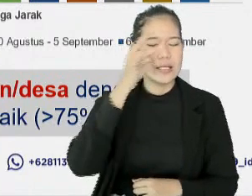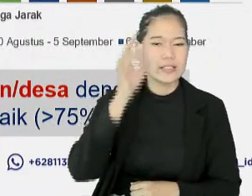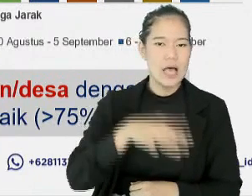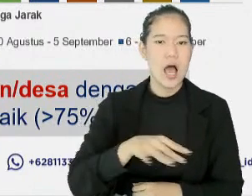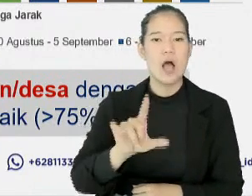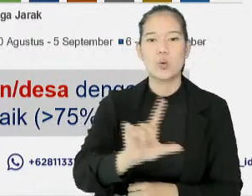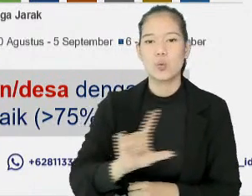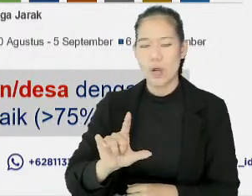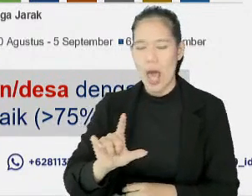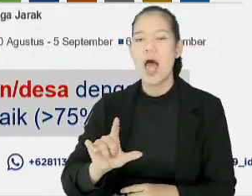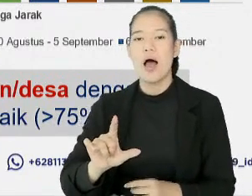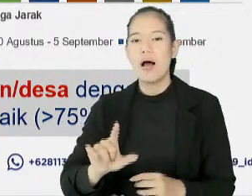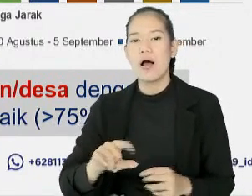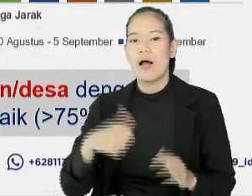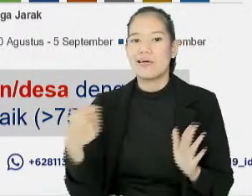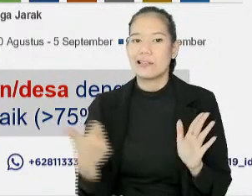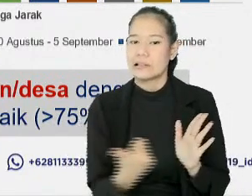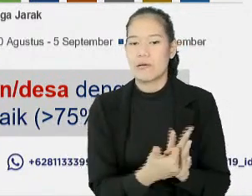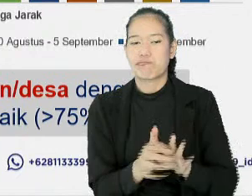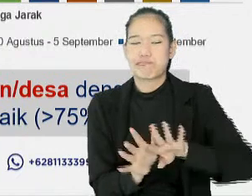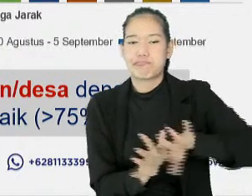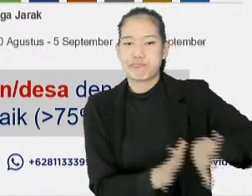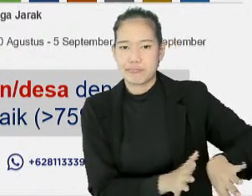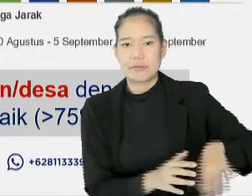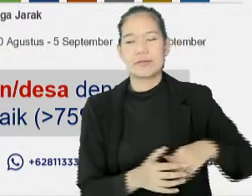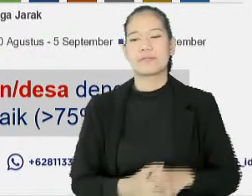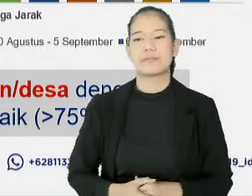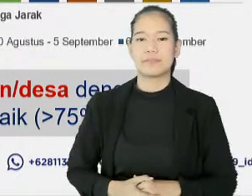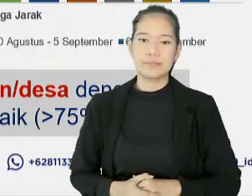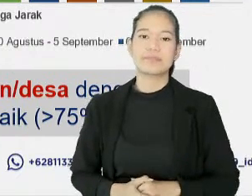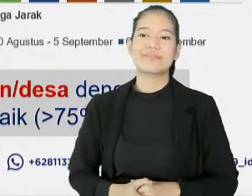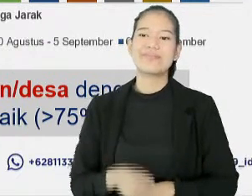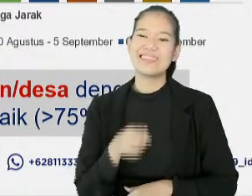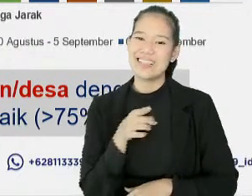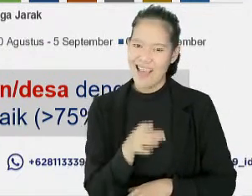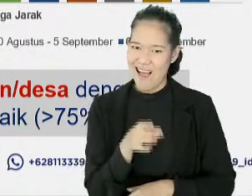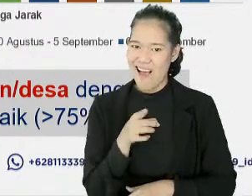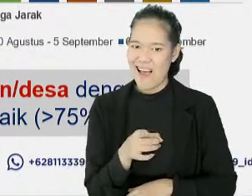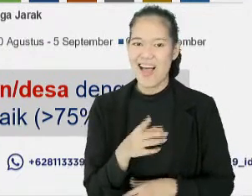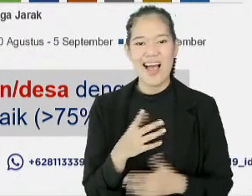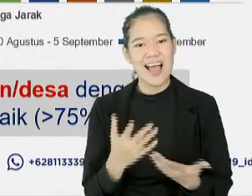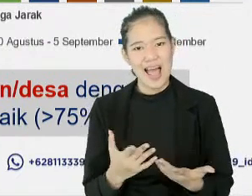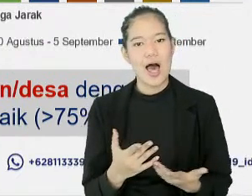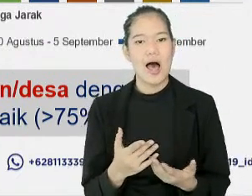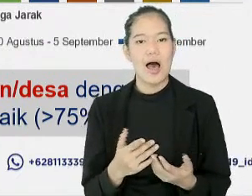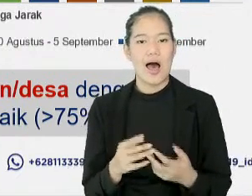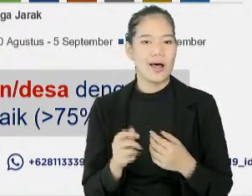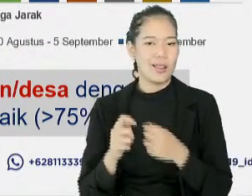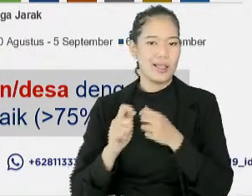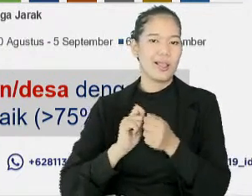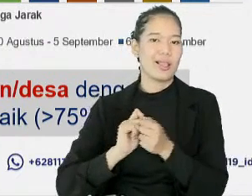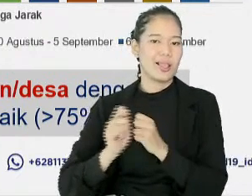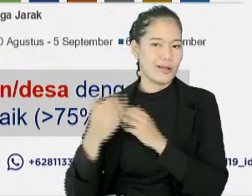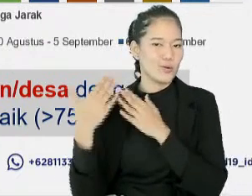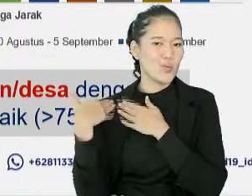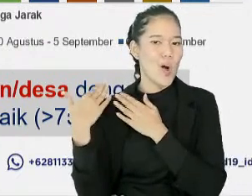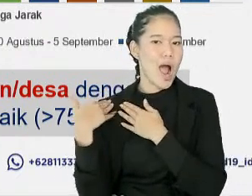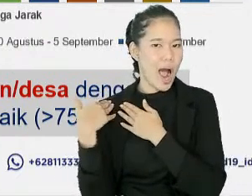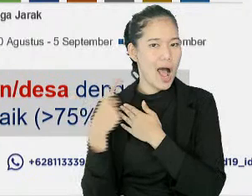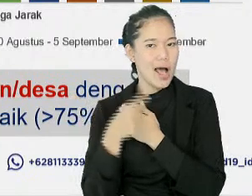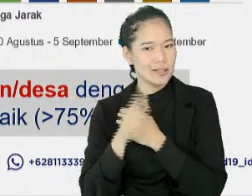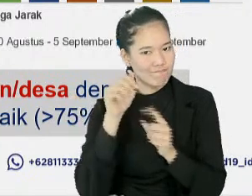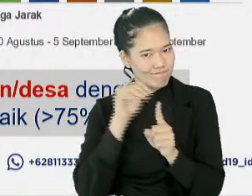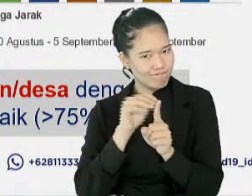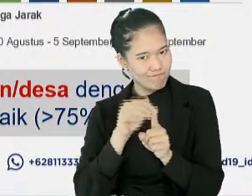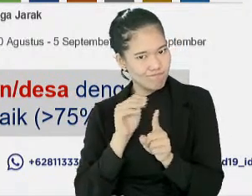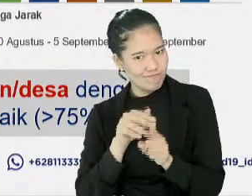dengan kepatuhan menggunakan menjaga jarak di atas 75% nah ini jadinya PR nih sebenarnya ingin saya ingatkan jangan